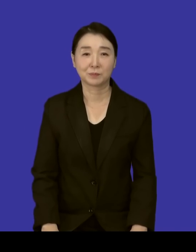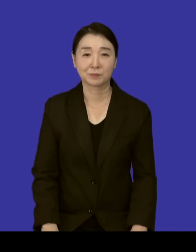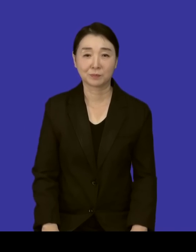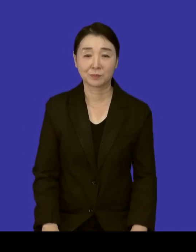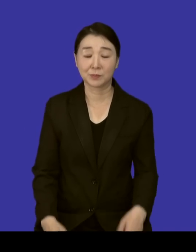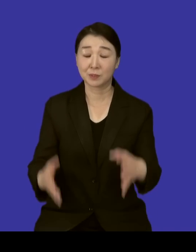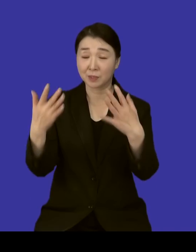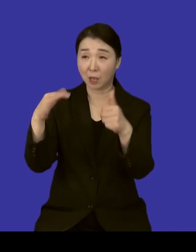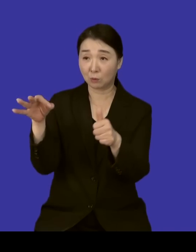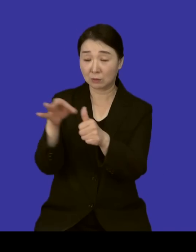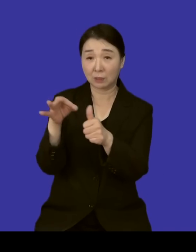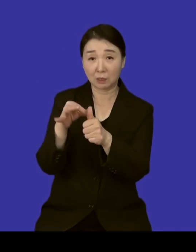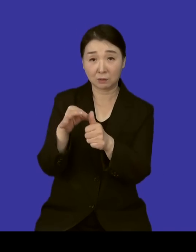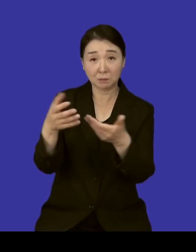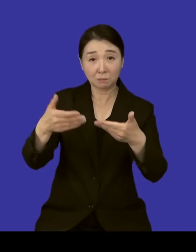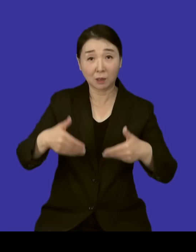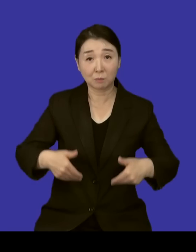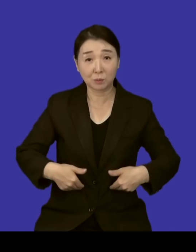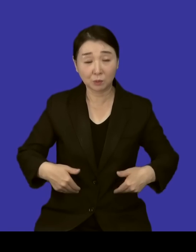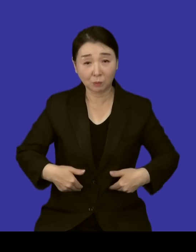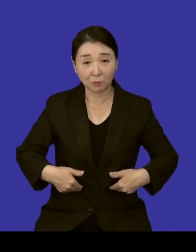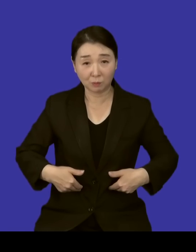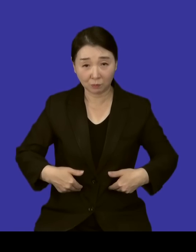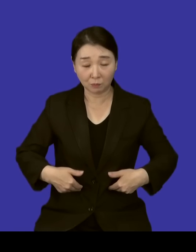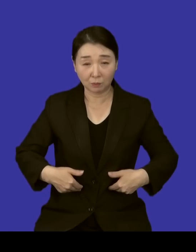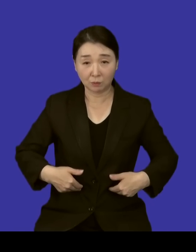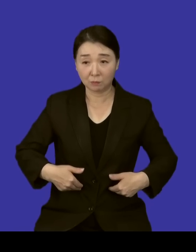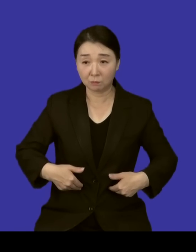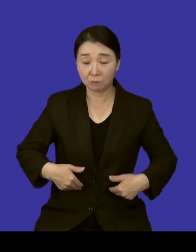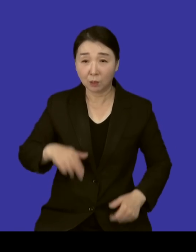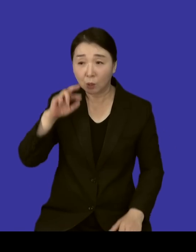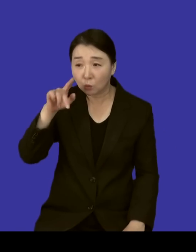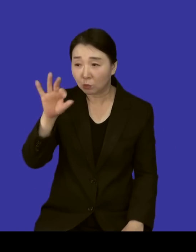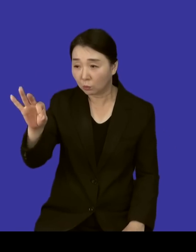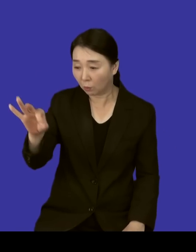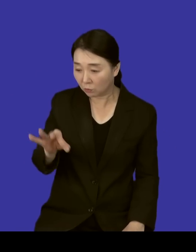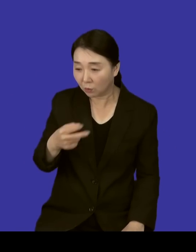장학금도 받아야 되는데 용돈도 하나도 나를